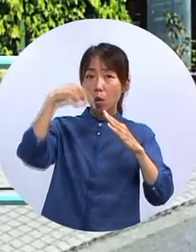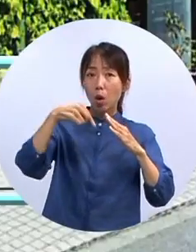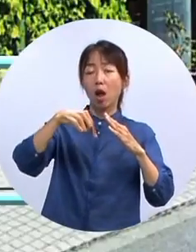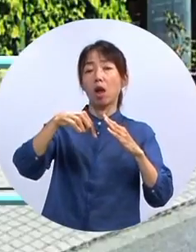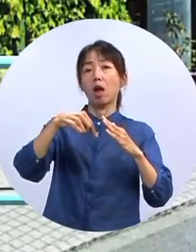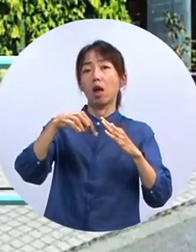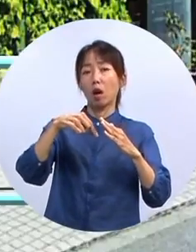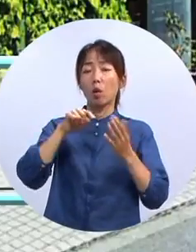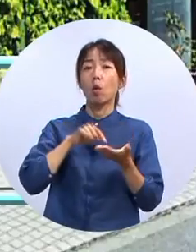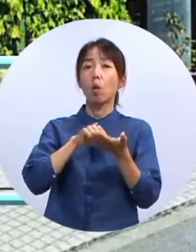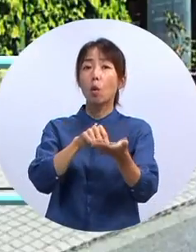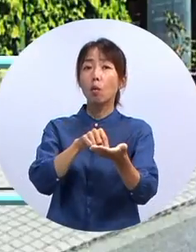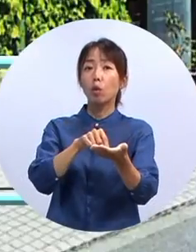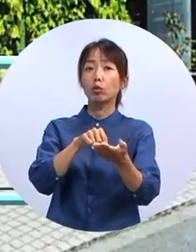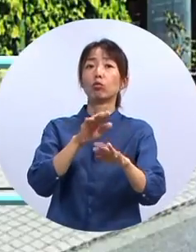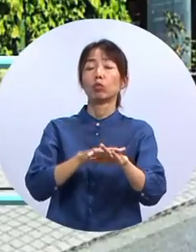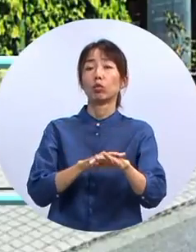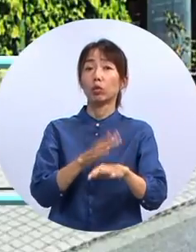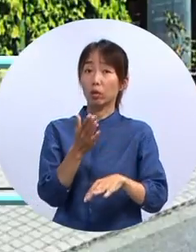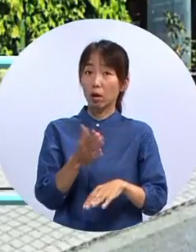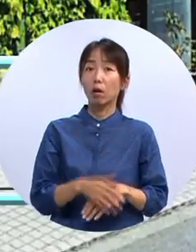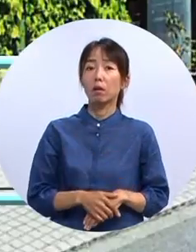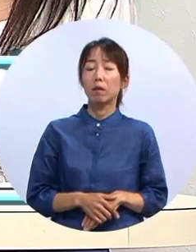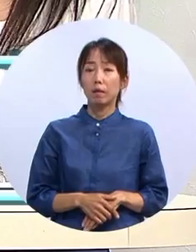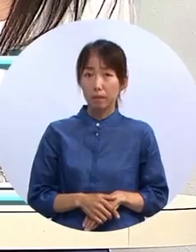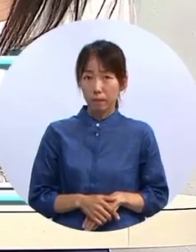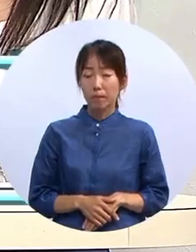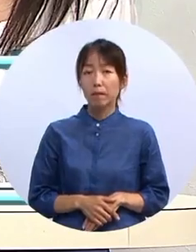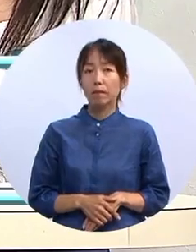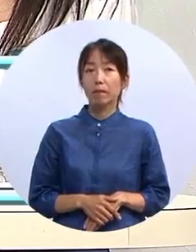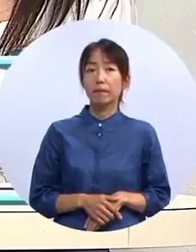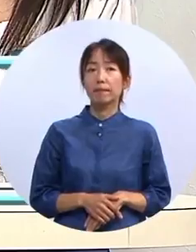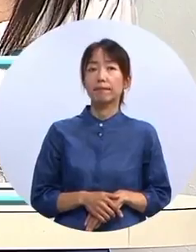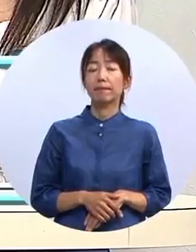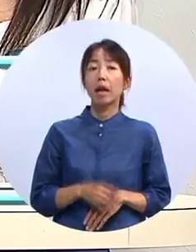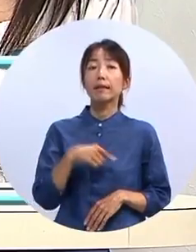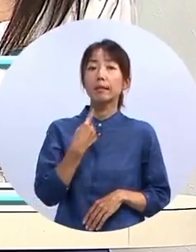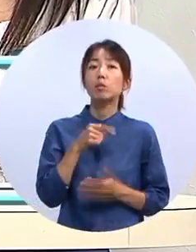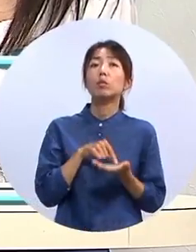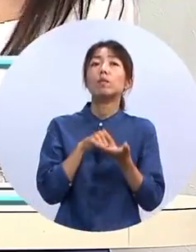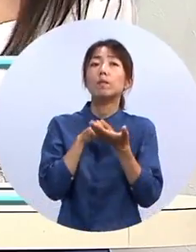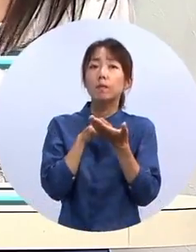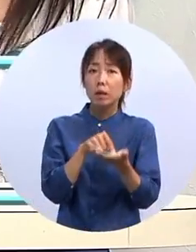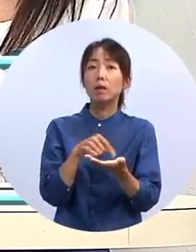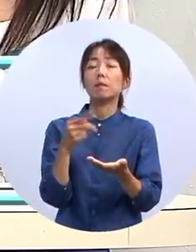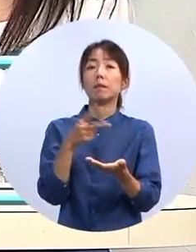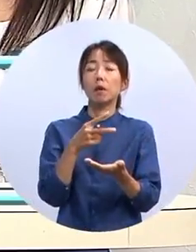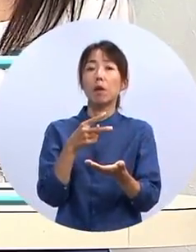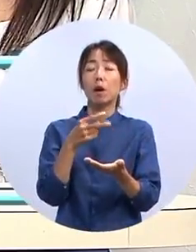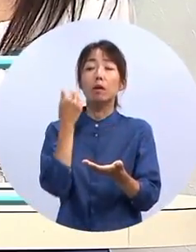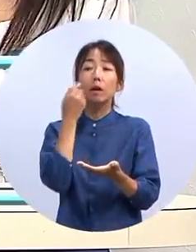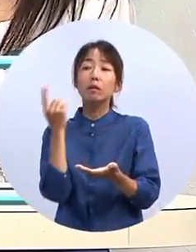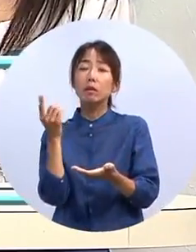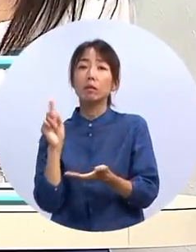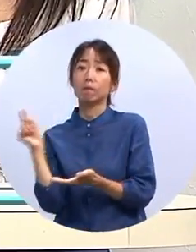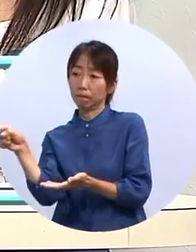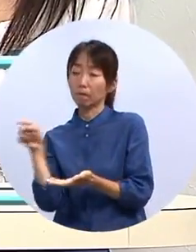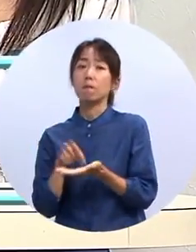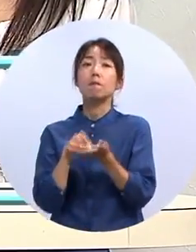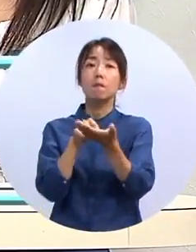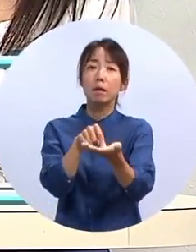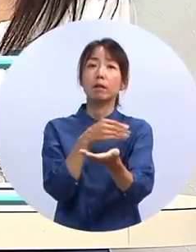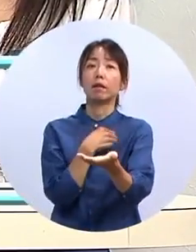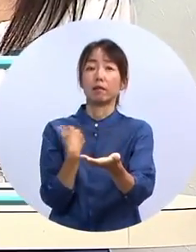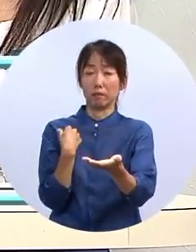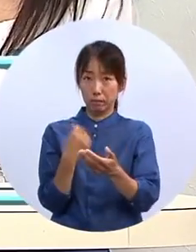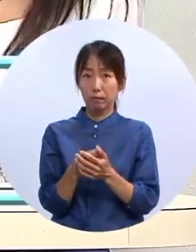ますというのを応募するということですか？ はい、応募は自薦他薦は問いません。建物緑化に取り組んでいる